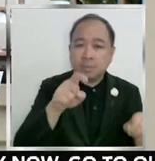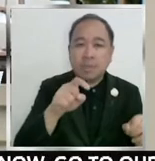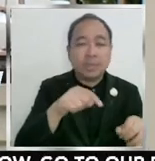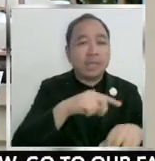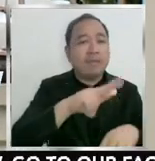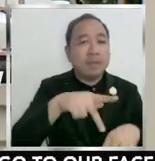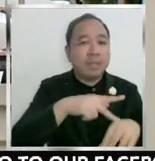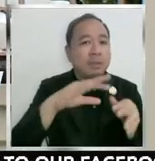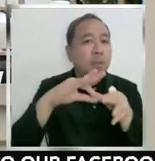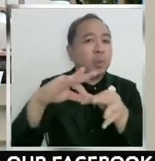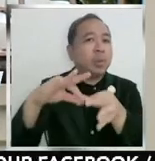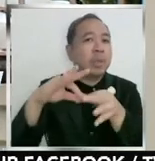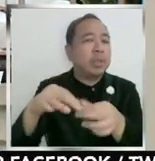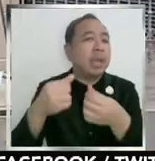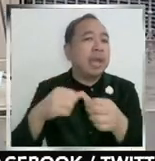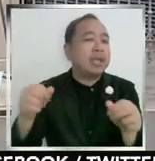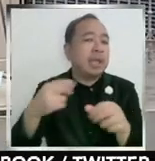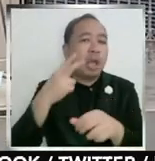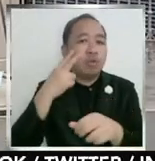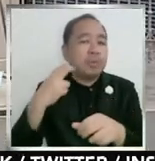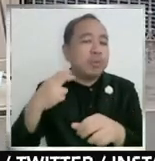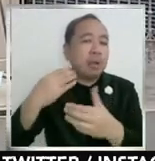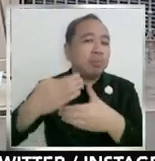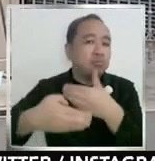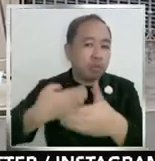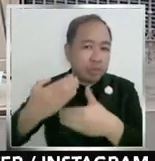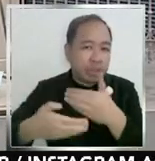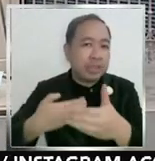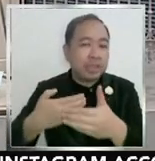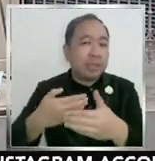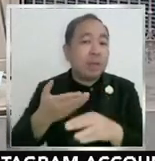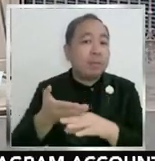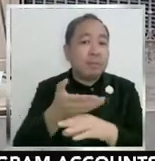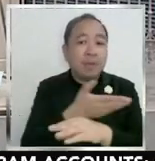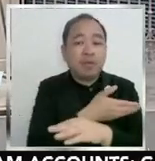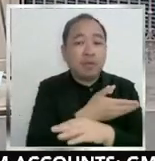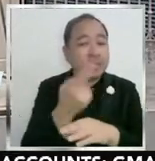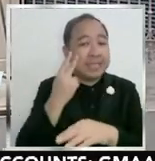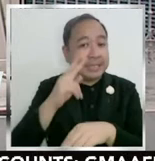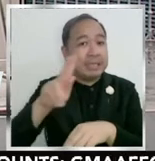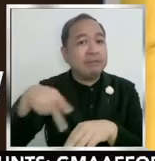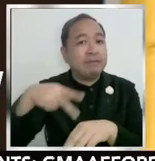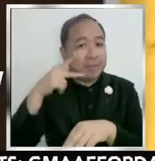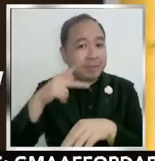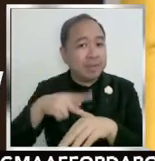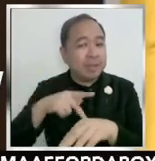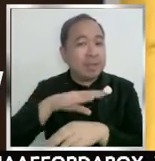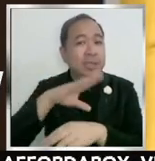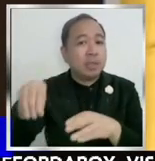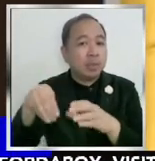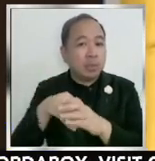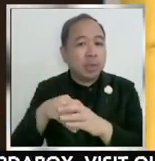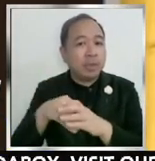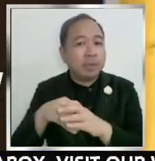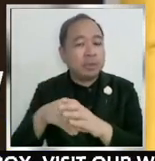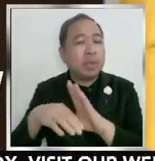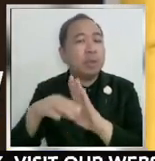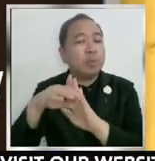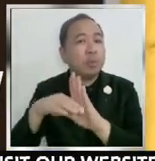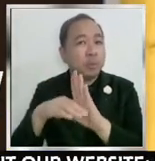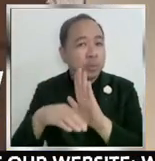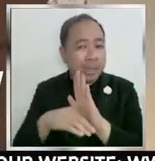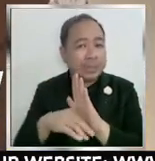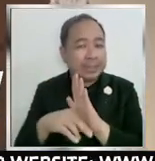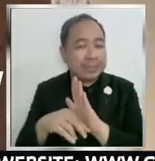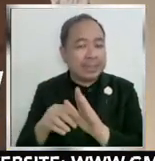anumang criminal proceeding na pinagulong bago ang pagkalas ng Pilipinas sa Rome Statute. Sabi ng Justice Secretary, wala